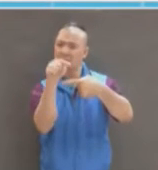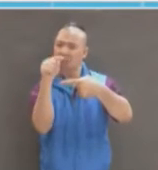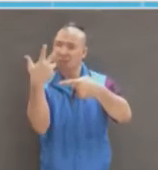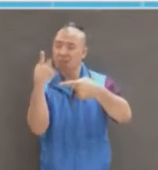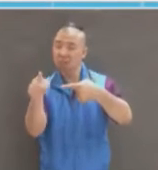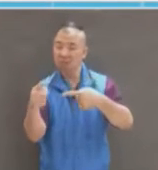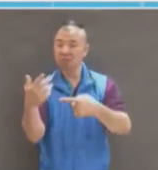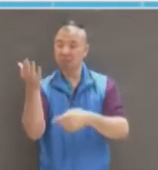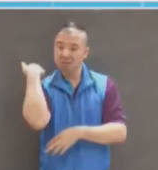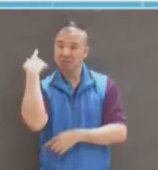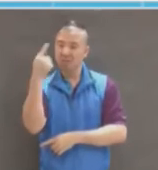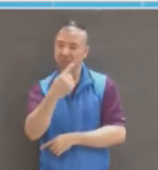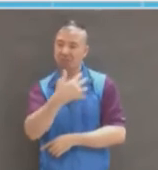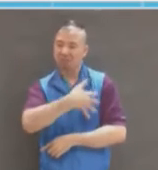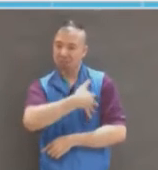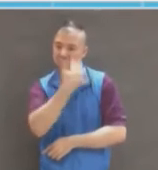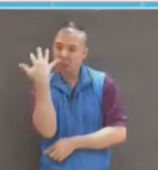线图，